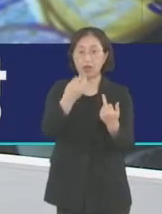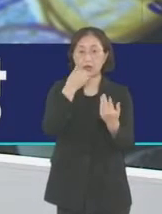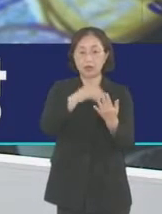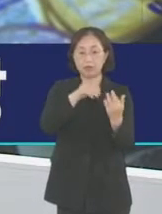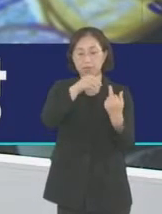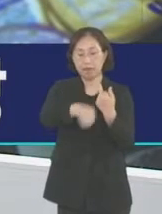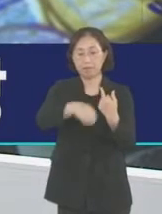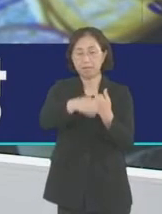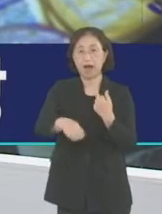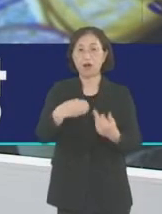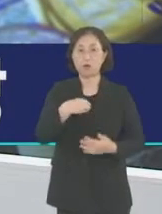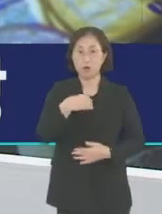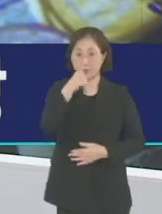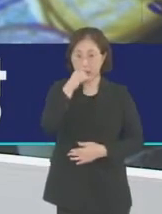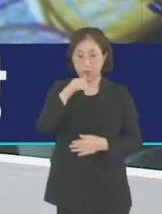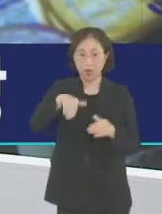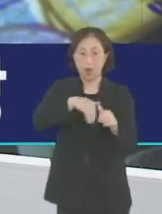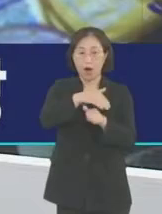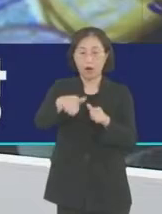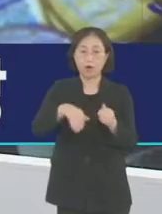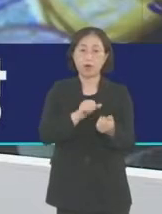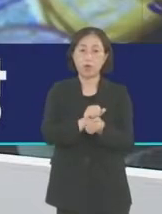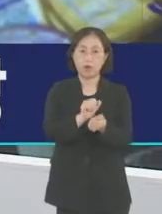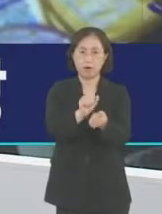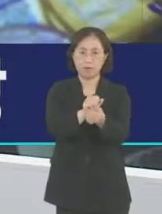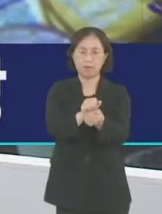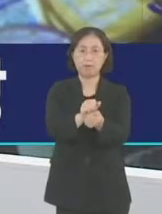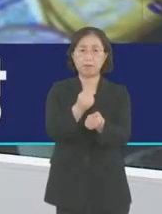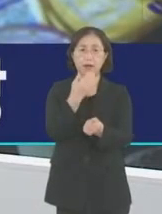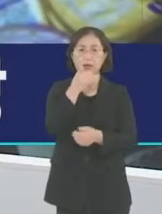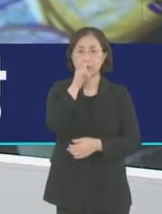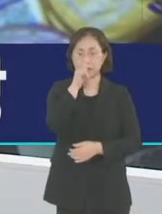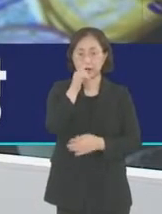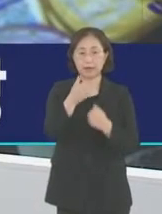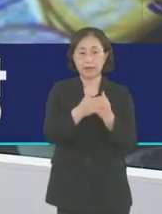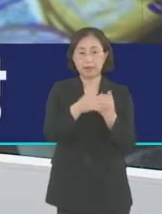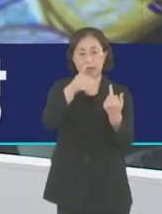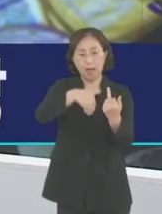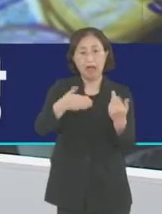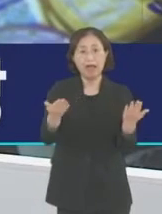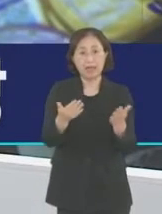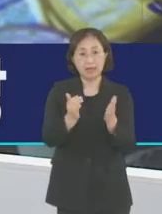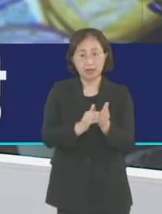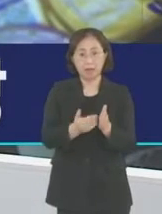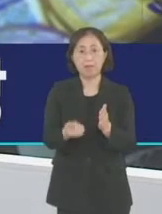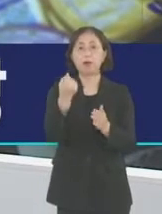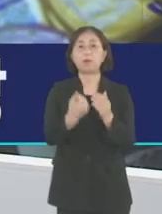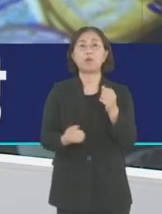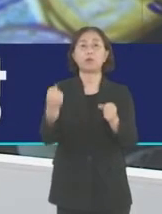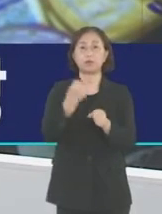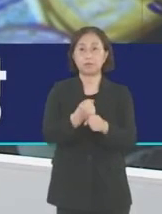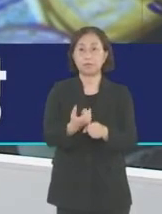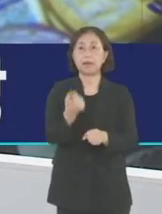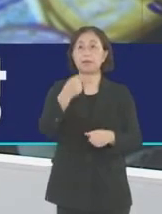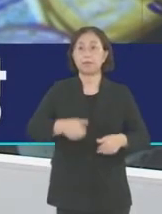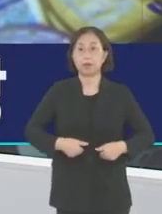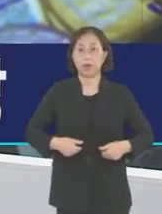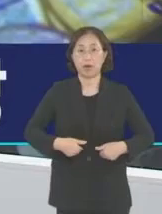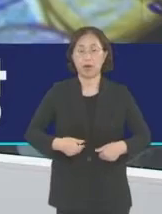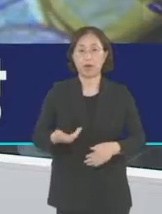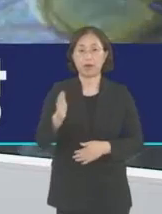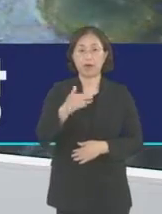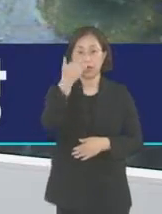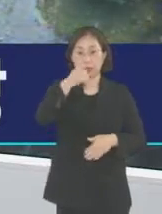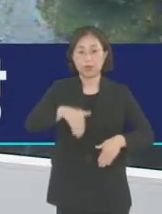또 환경이 오염될 수 있어서 작업이 끝나고 나면 신속하게 산림 복구가 이루어져야 하는데요. 충남에만 무려 100여